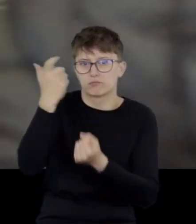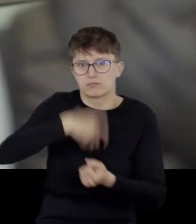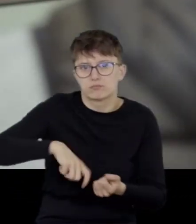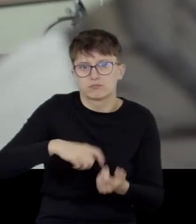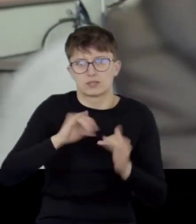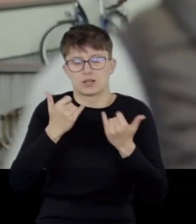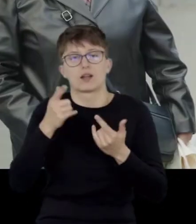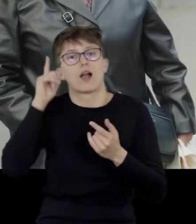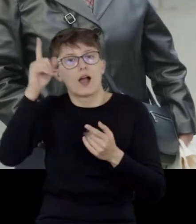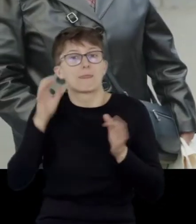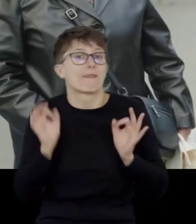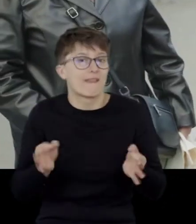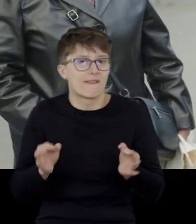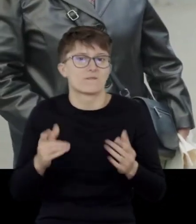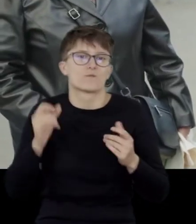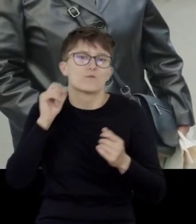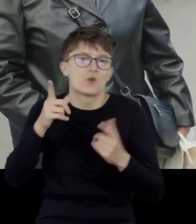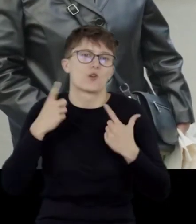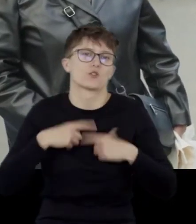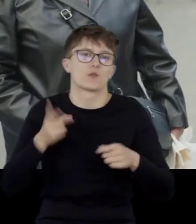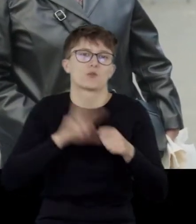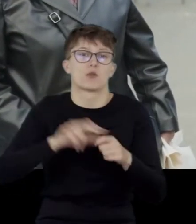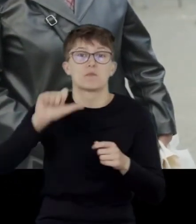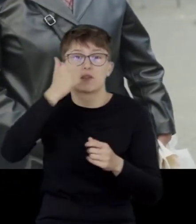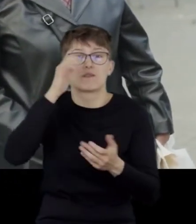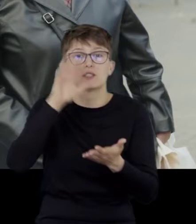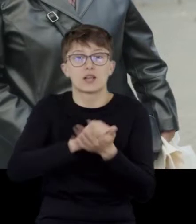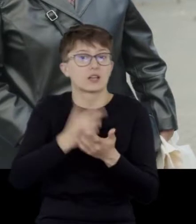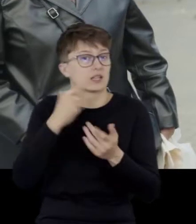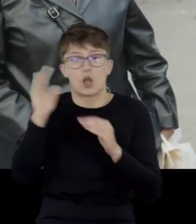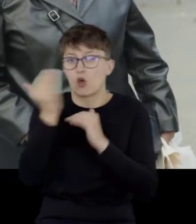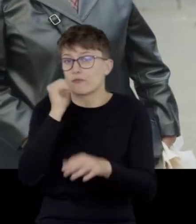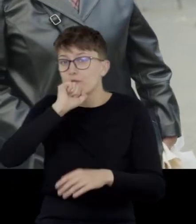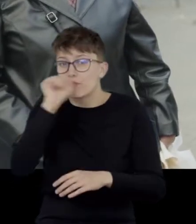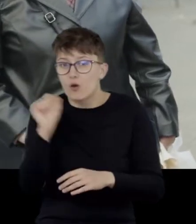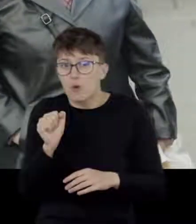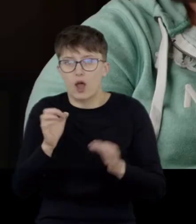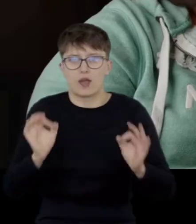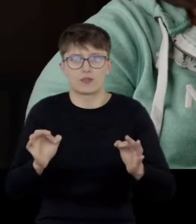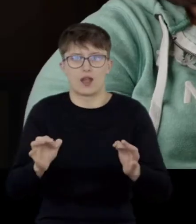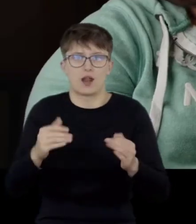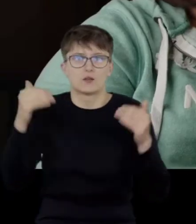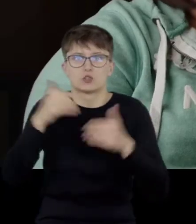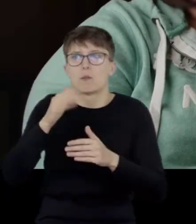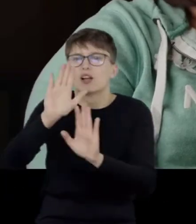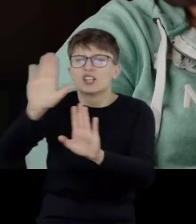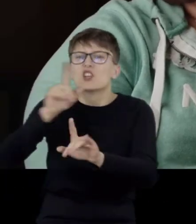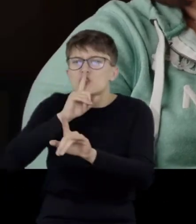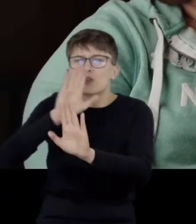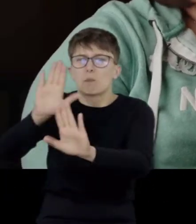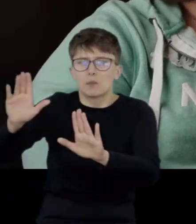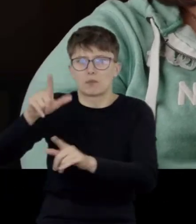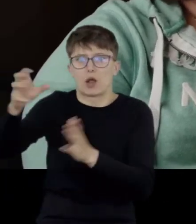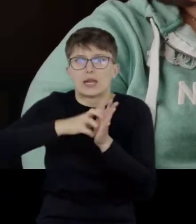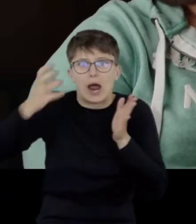odbierają. Natomiast teraz są takie osoby, które na pierwszych zajęciach nie odezwały się wcale, a teraz jest tak, że trzeba ich